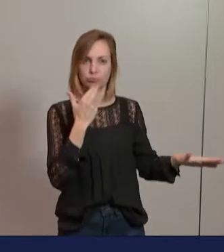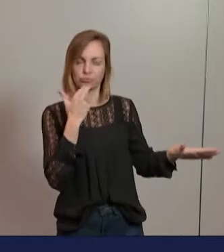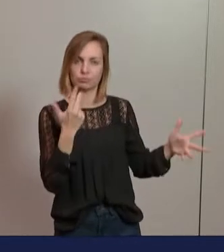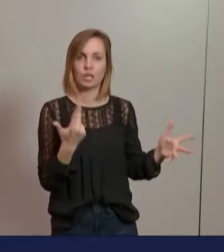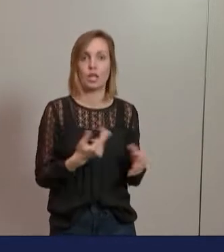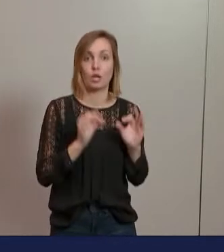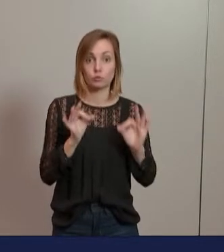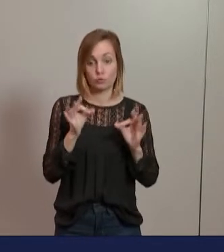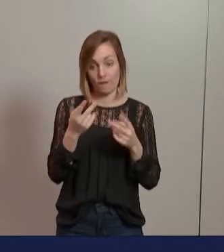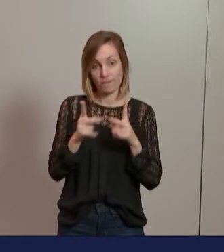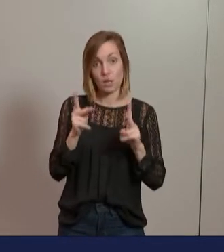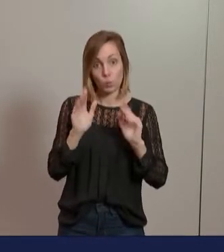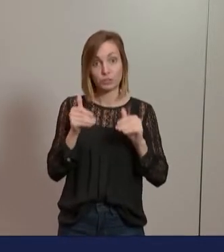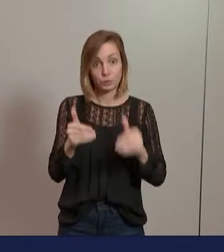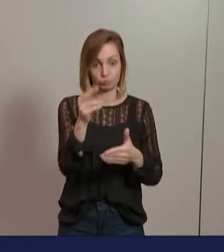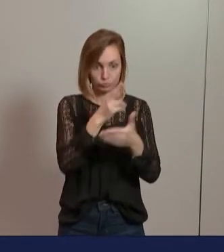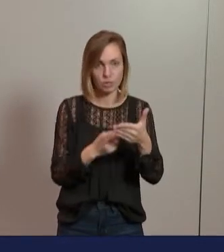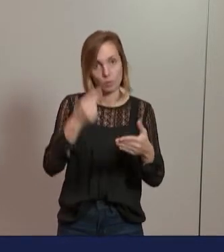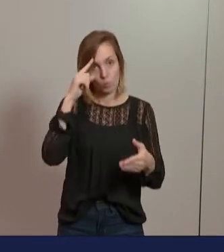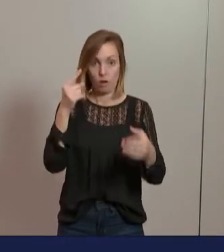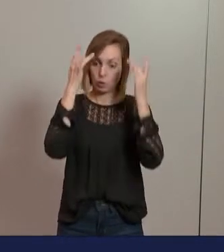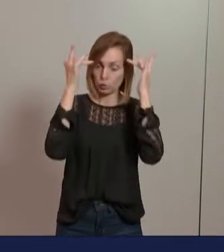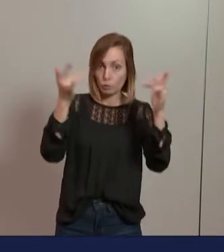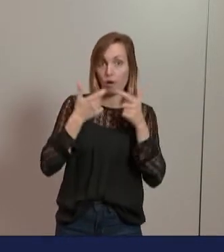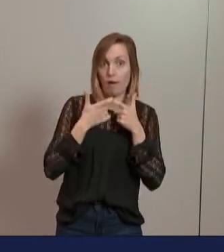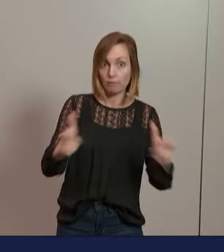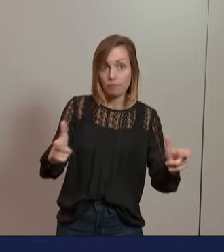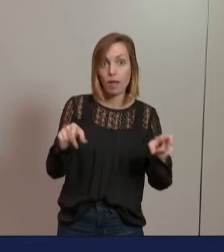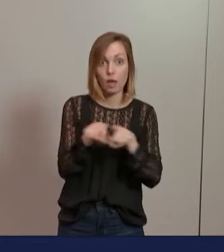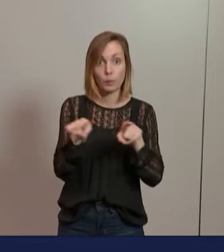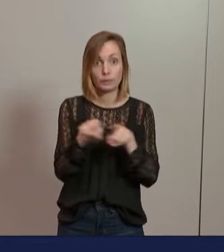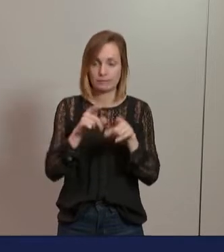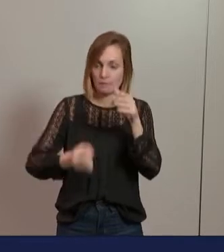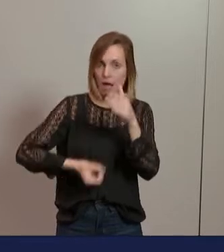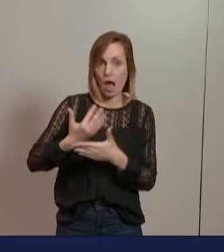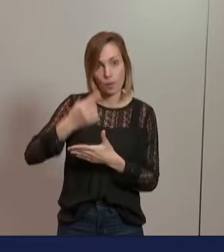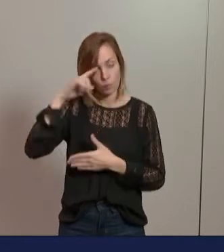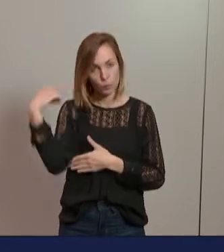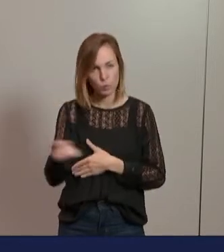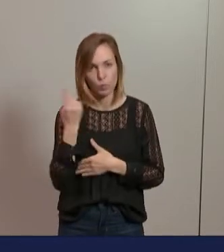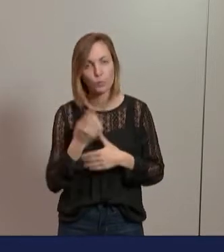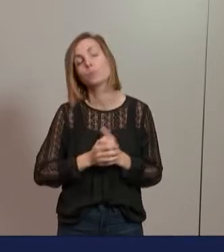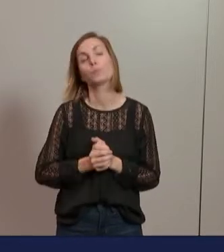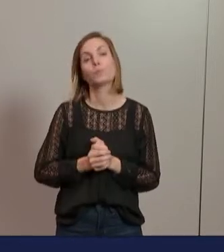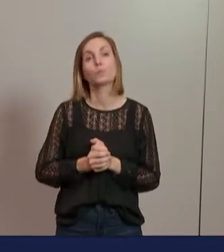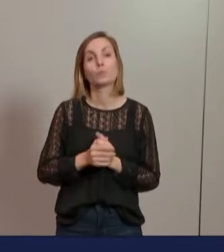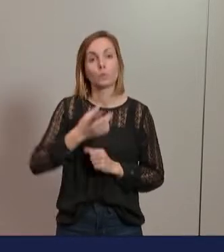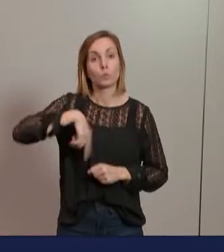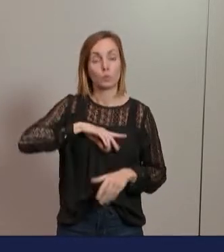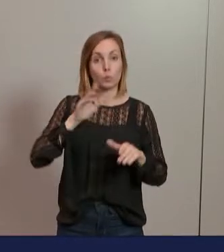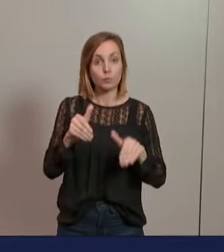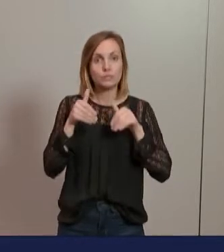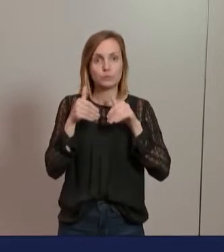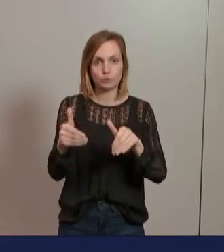travail engagé pour améliorer l'accès à la culture et à la pratique artistique de toutes et tous. Nous continuerons à